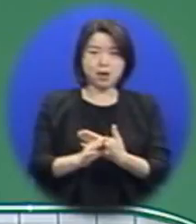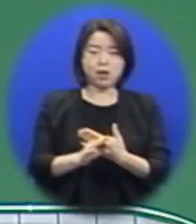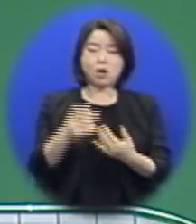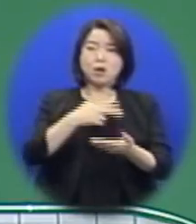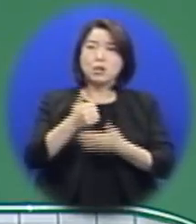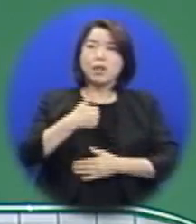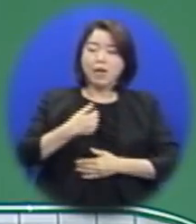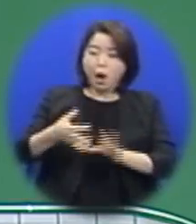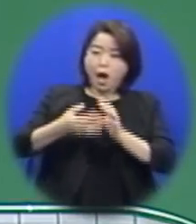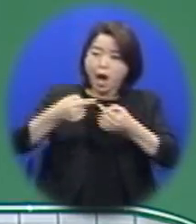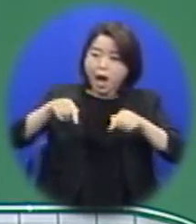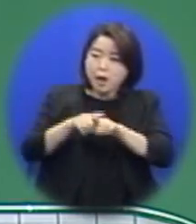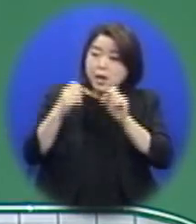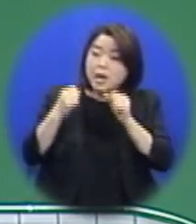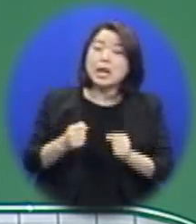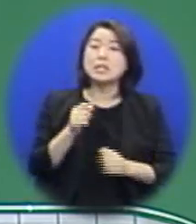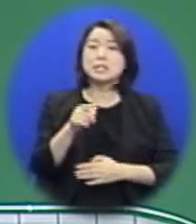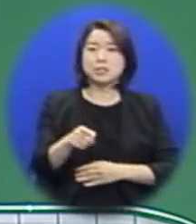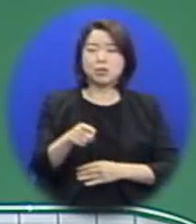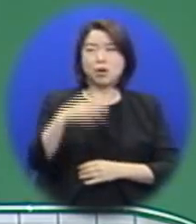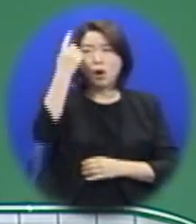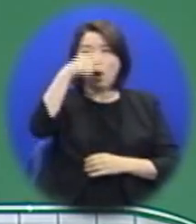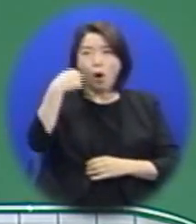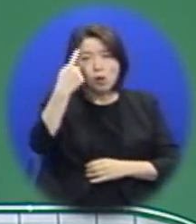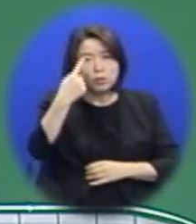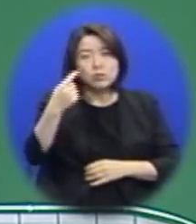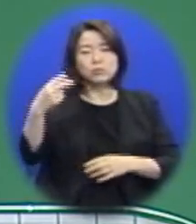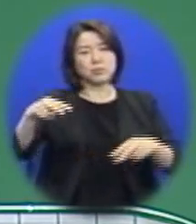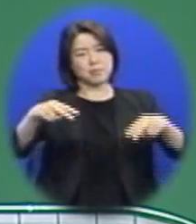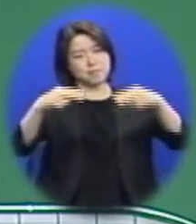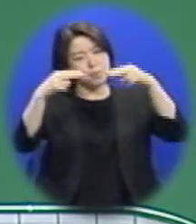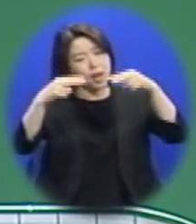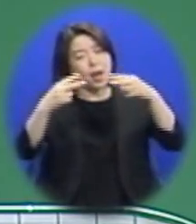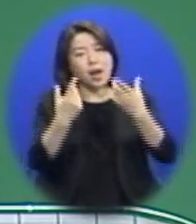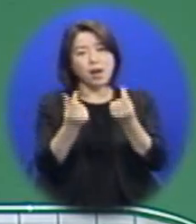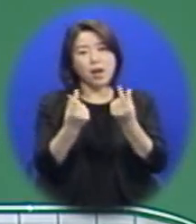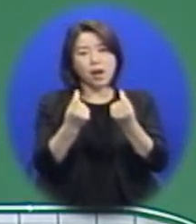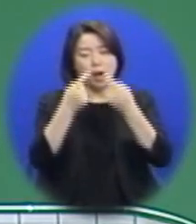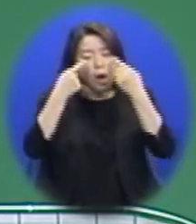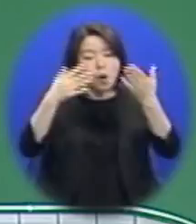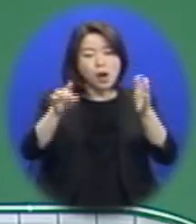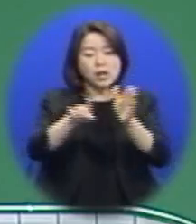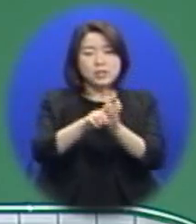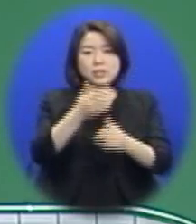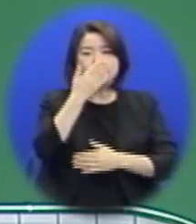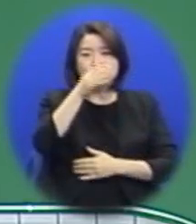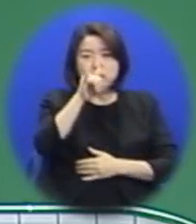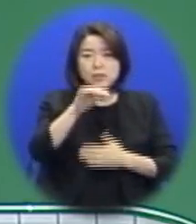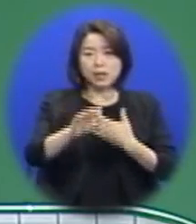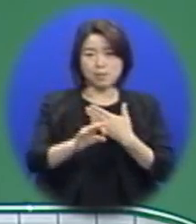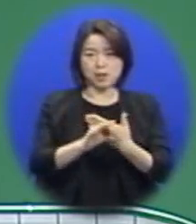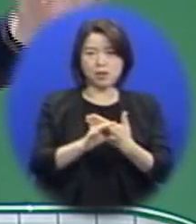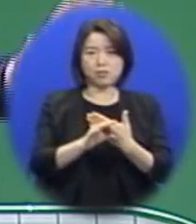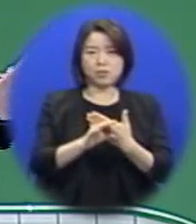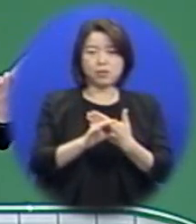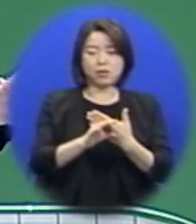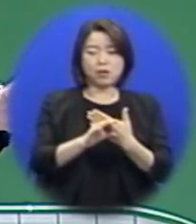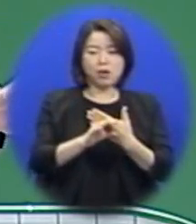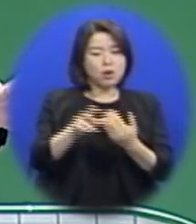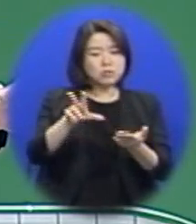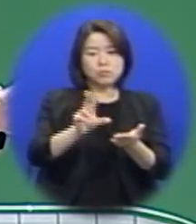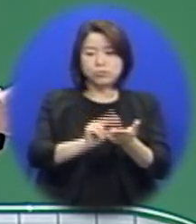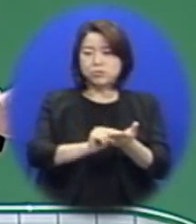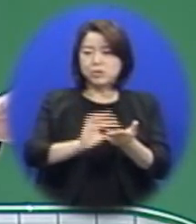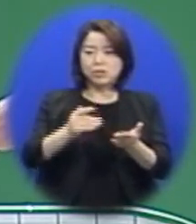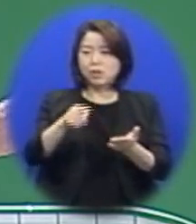나와 함께 계시는 것을 이렇게 얼굴과 얼굴을 대하듯이 내가 그렇게 확신할 수만 있다면 그러면 문제가 될 게